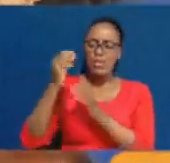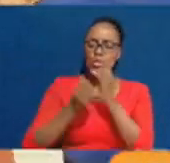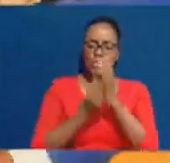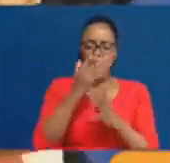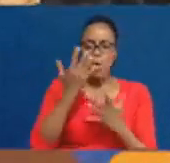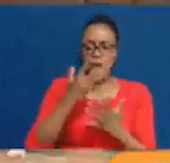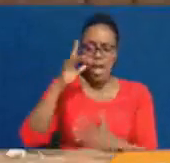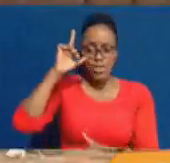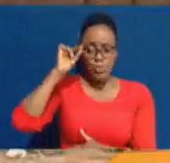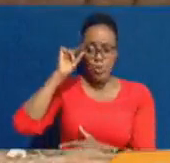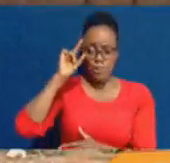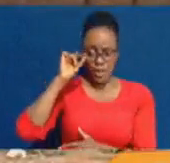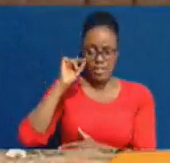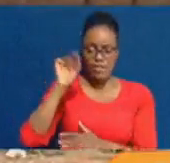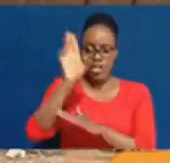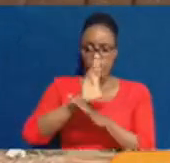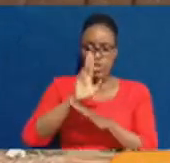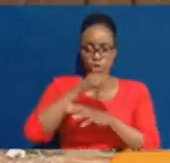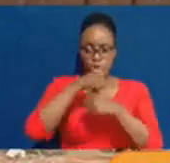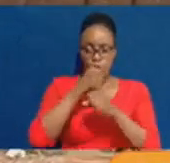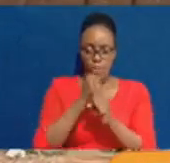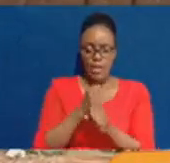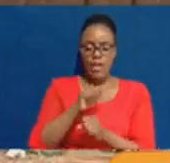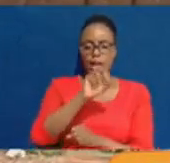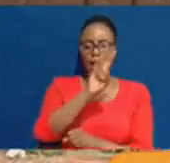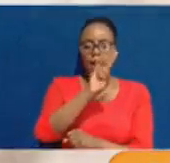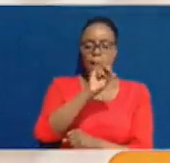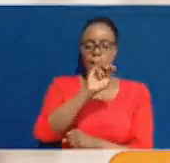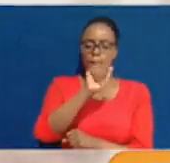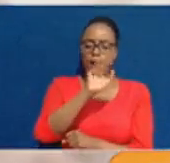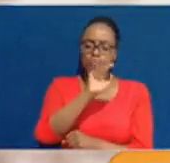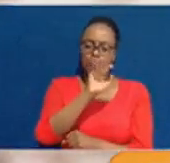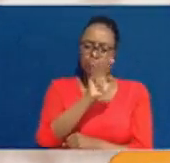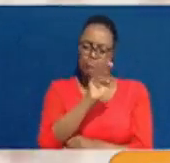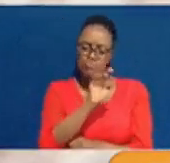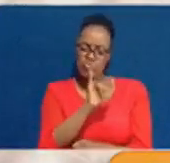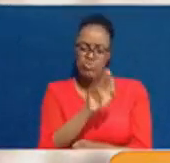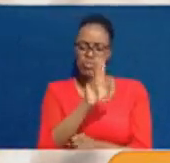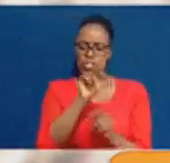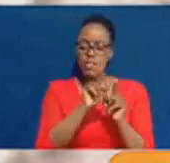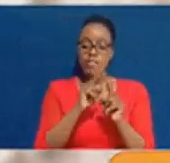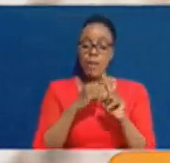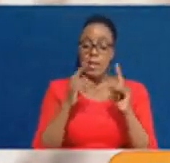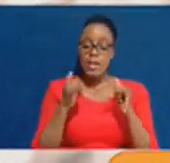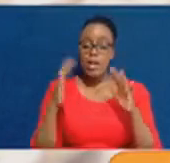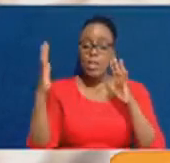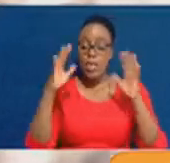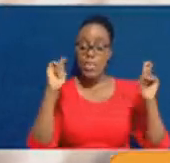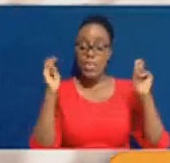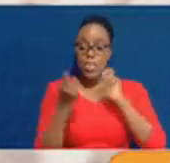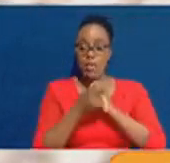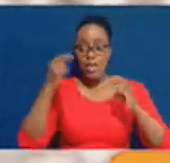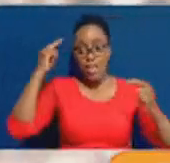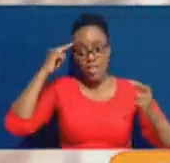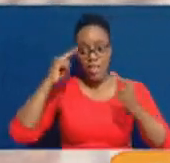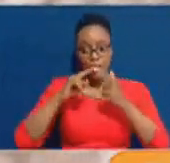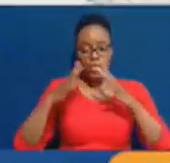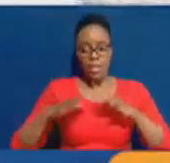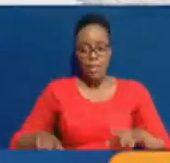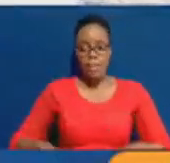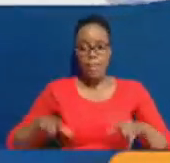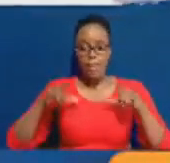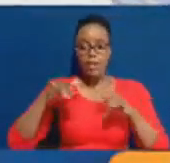pwani ya Kenya na hutumika kutengeneza mabuyu. Hata hivyo, mabadiliko ya tabia nchi yamebadili malengo ya wakazi hawa.